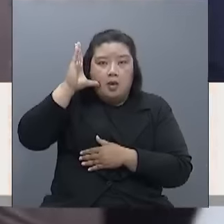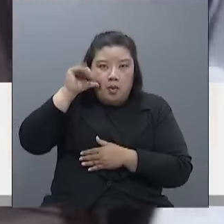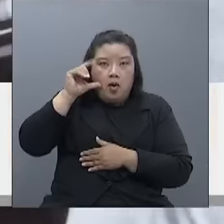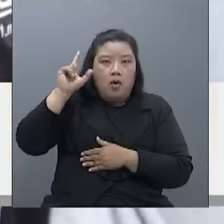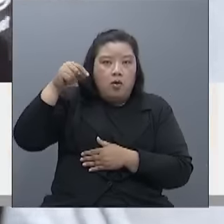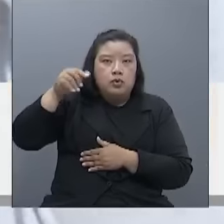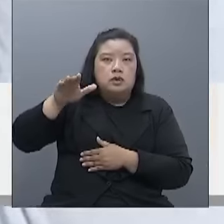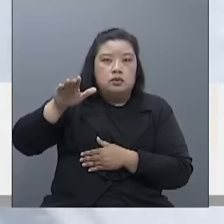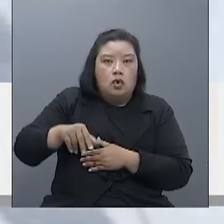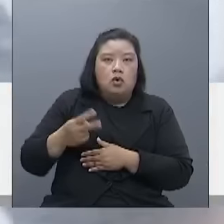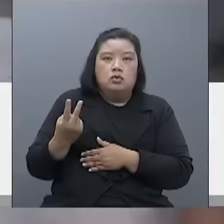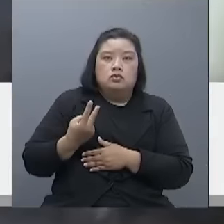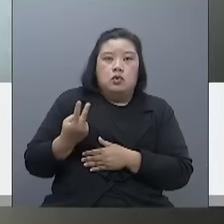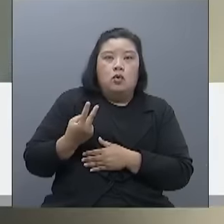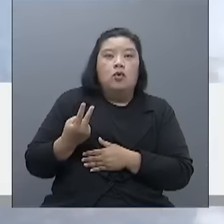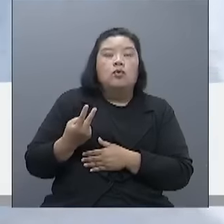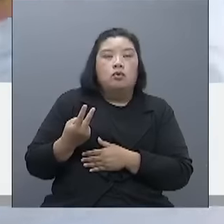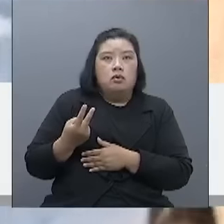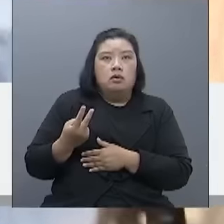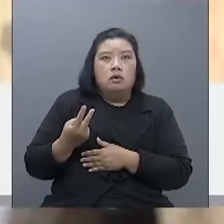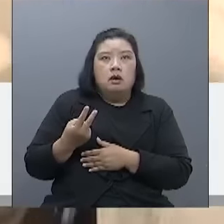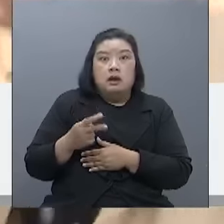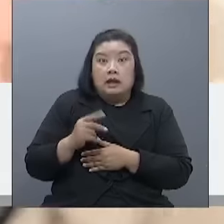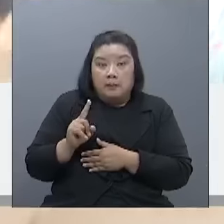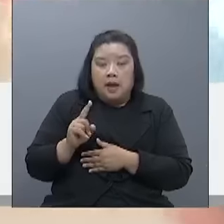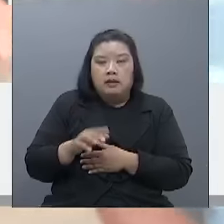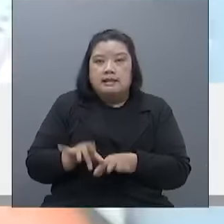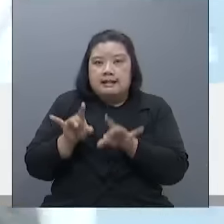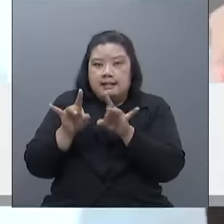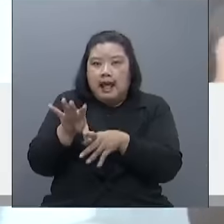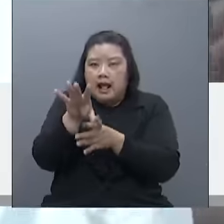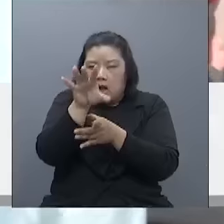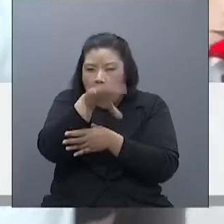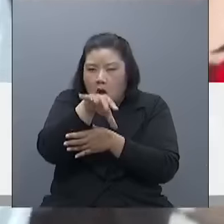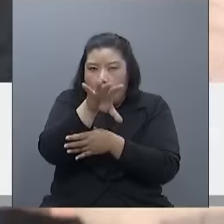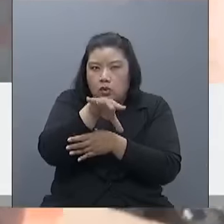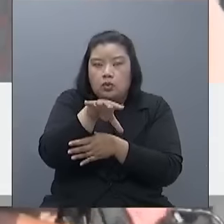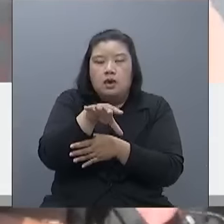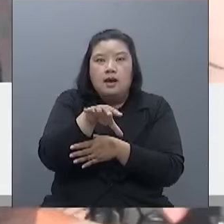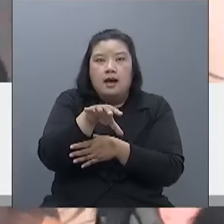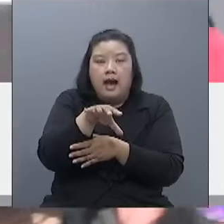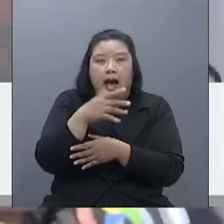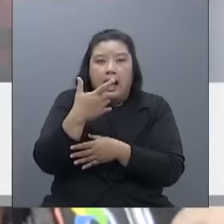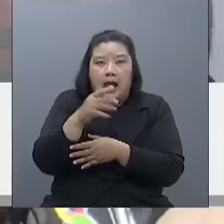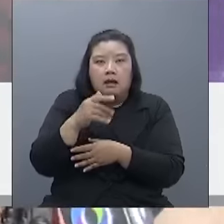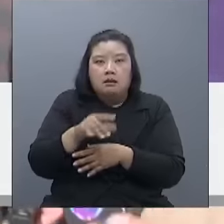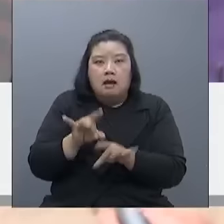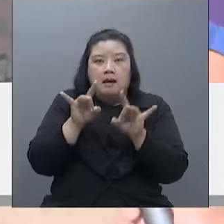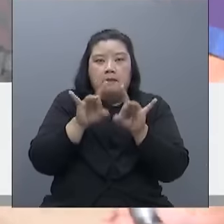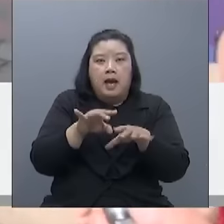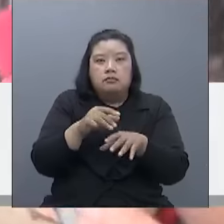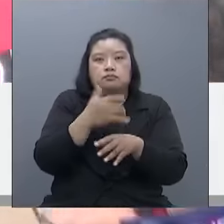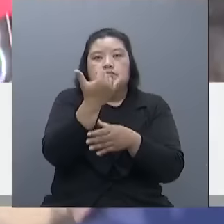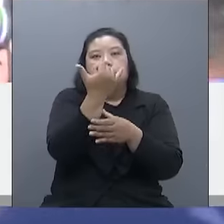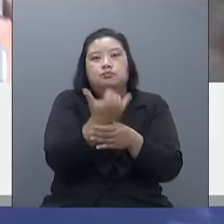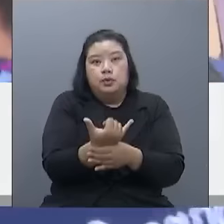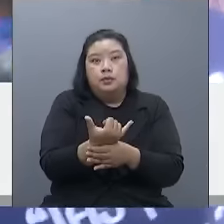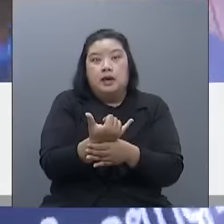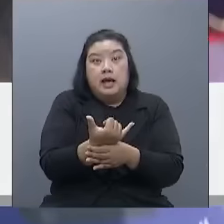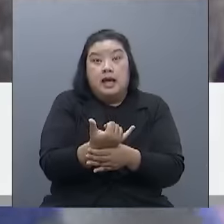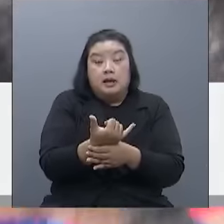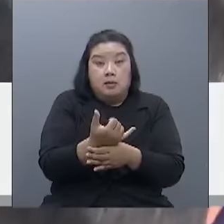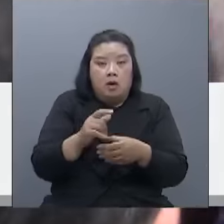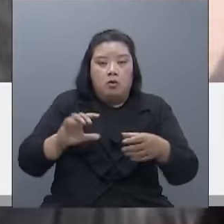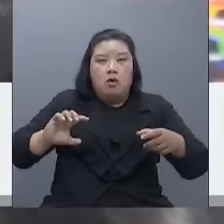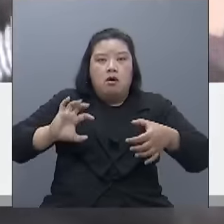ชภูมิพ่อและน้องสาวนะคะด้วยการล่อลวงให้เข้าไปในหีบเหล็กก่อนจะผลักลงสระน้ำจนทำให้ทั้งสองคนเสียชีวิต